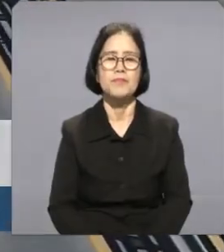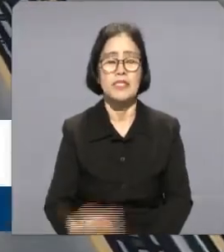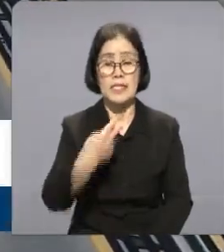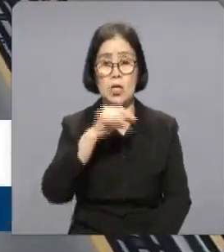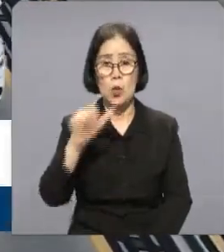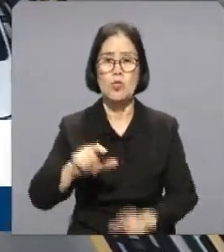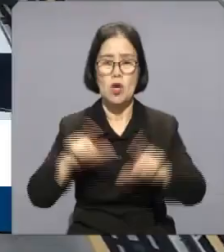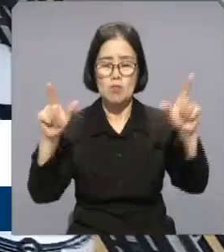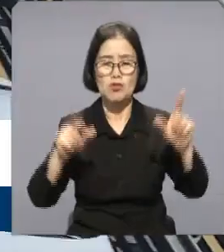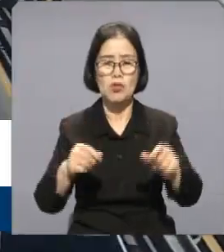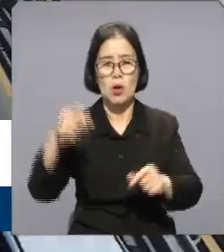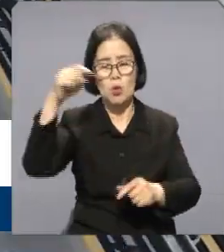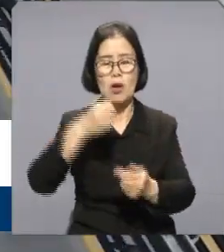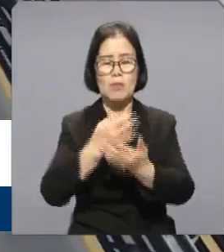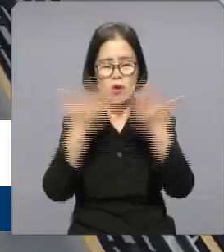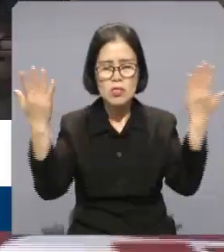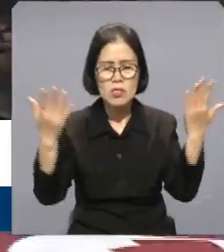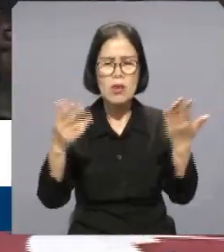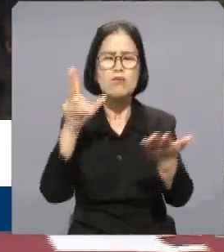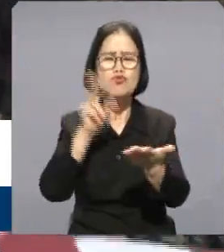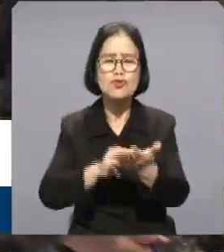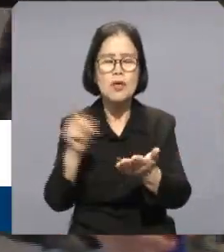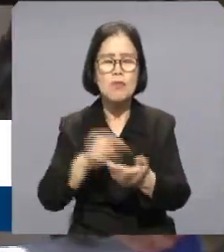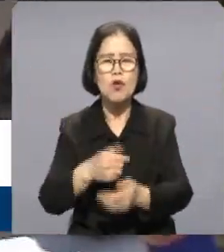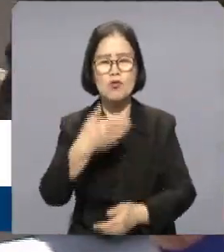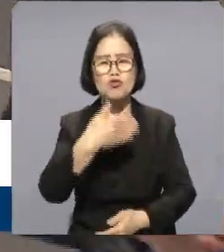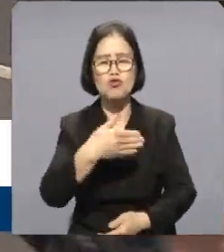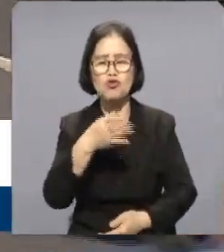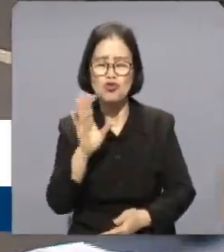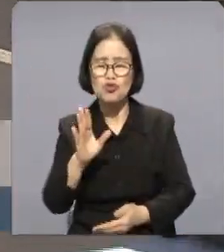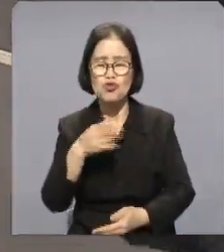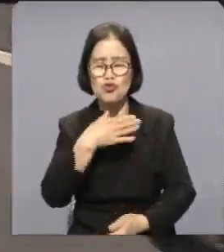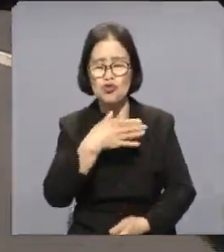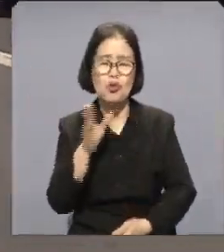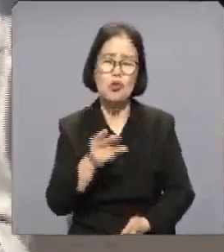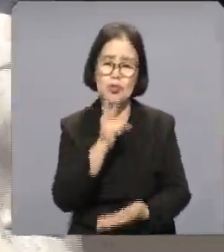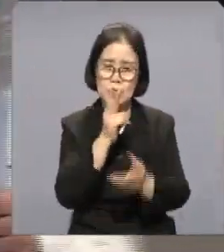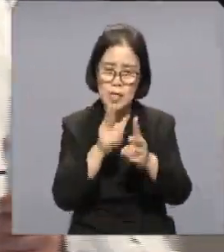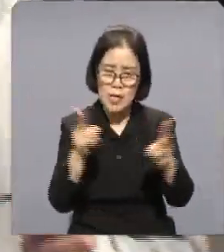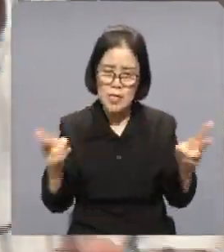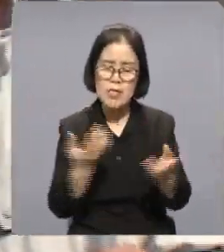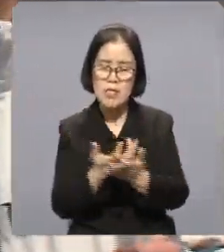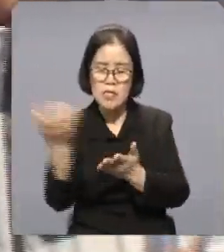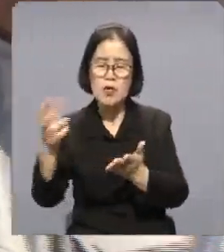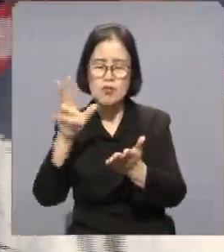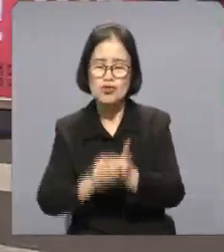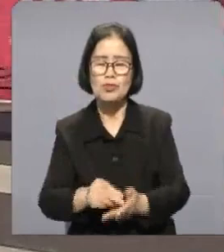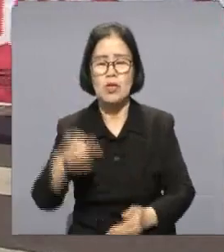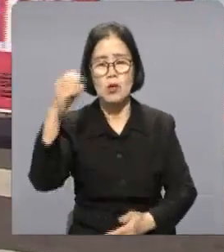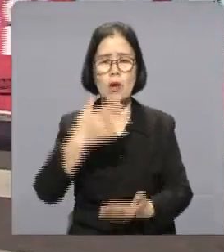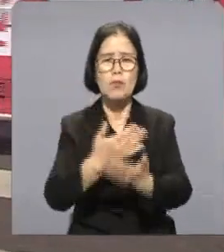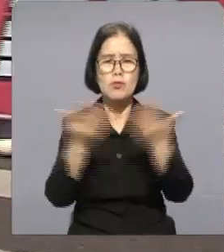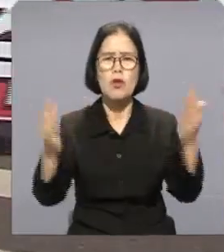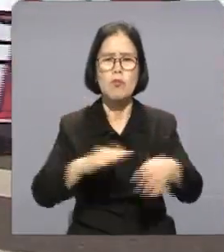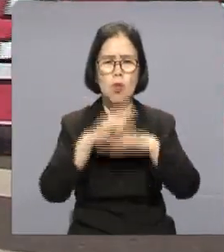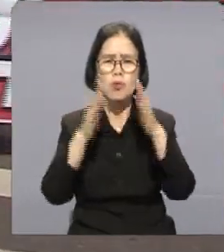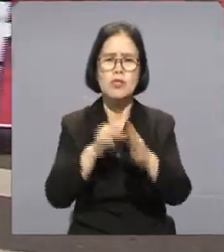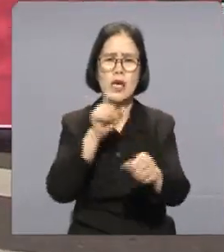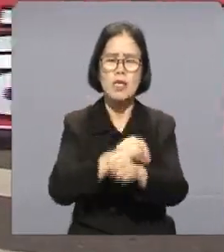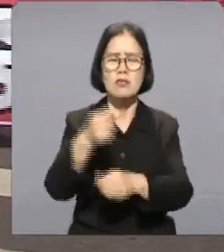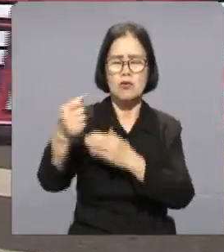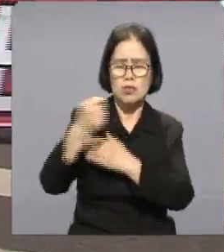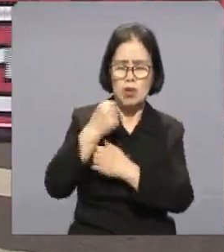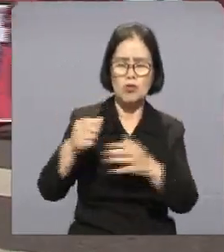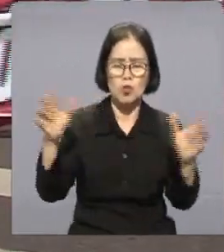2005년부터 광명시를 뜨겁게 달군 구로 차량기지 이전 문제. 광명시는 모든 행정력을